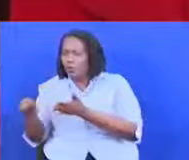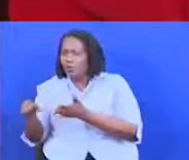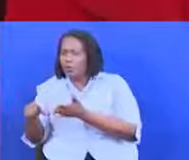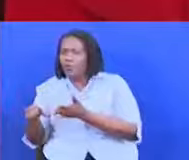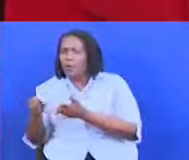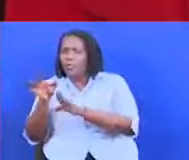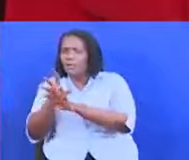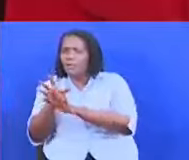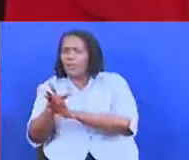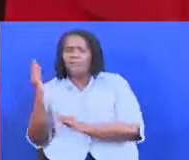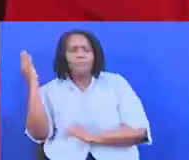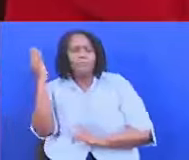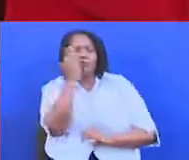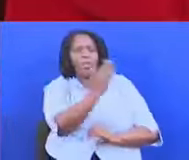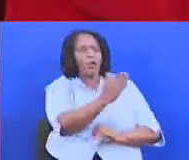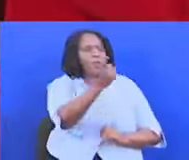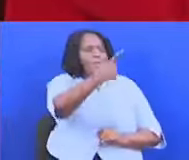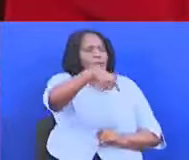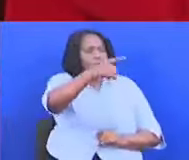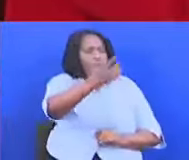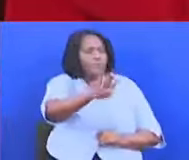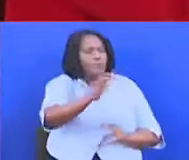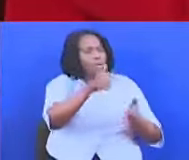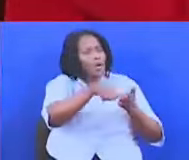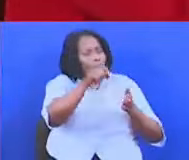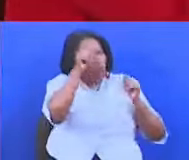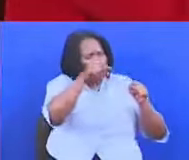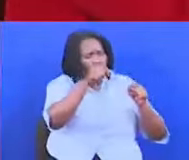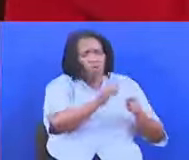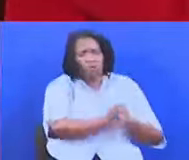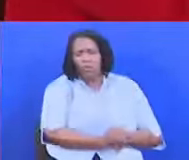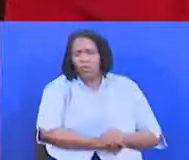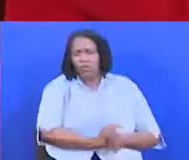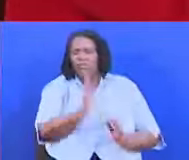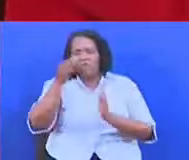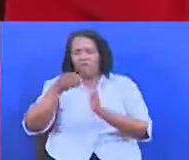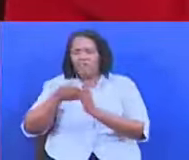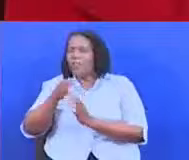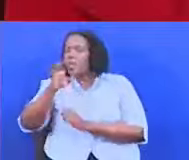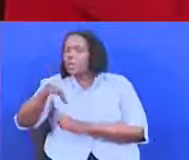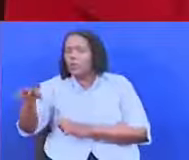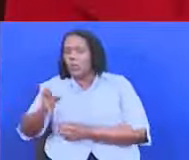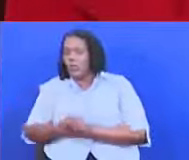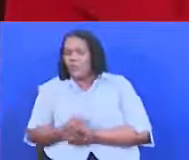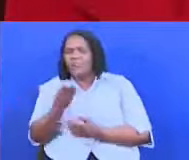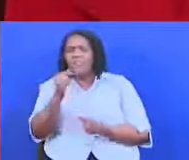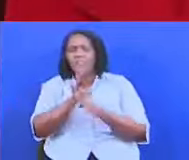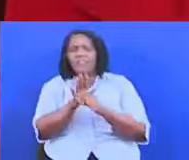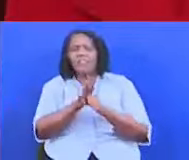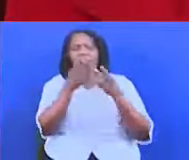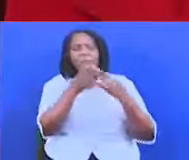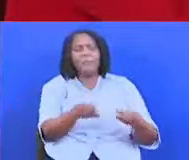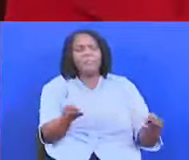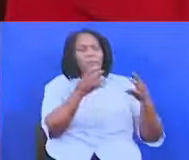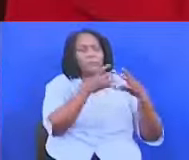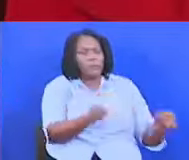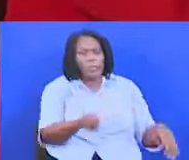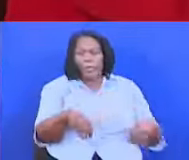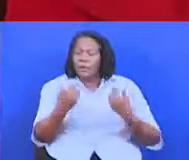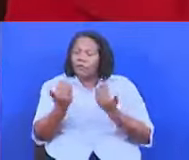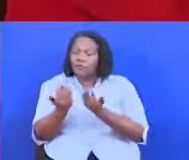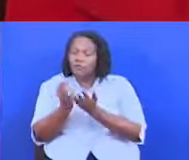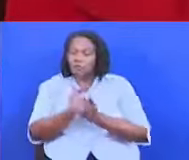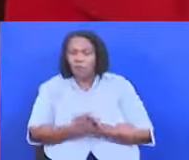wanakwenda moja kwa moja visiwani, wananunua huko na hawapiti kwenye masoko. Kuna pesa nyingi inapotea hapo. Niombe